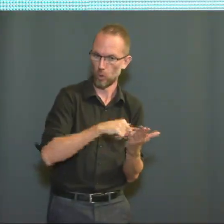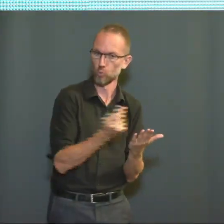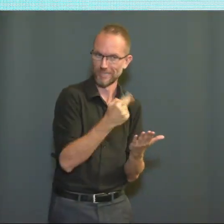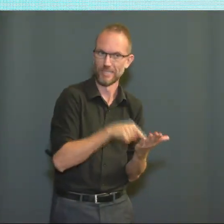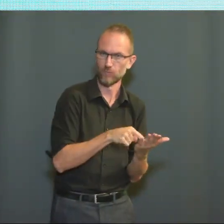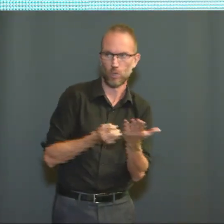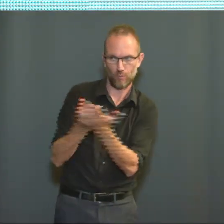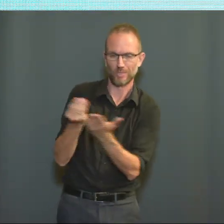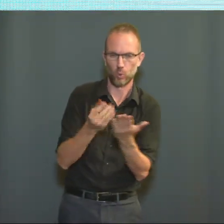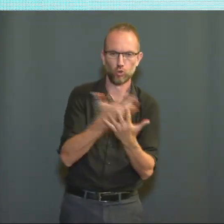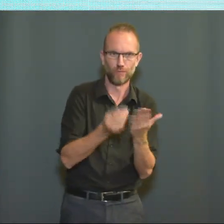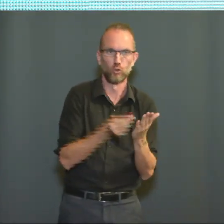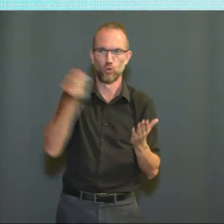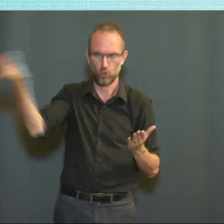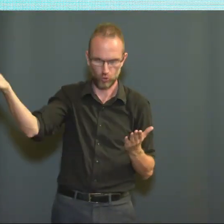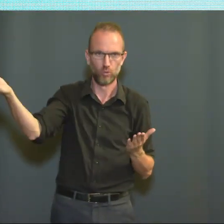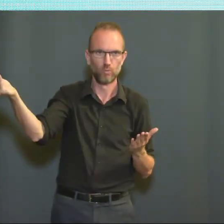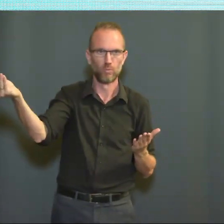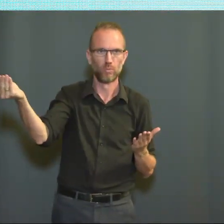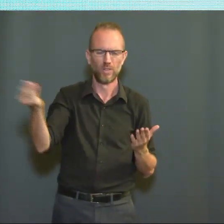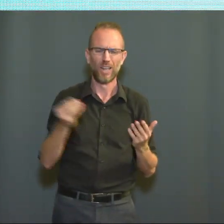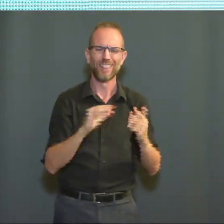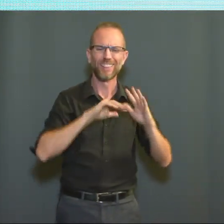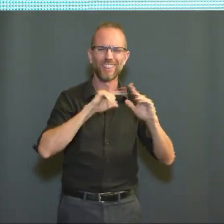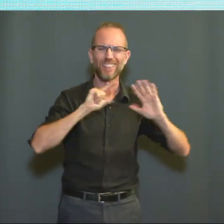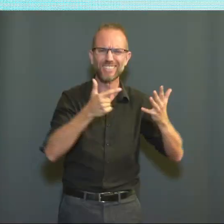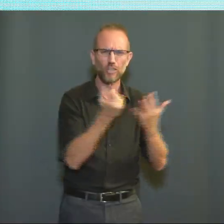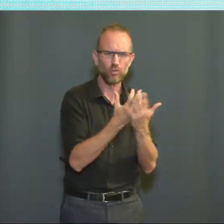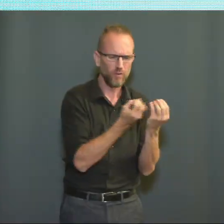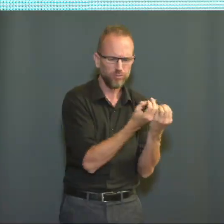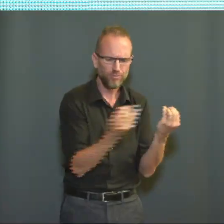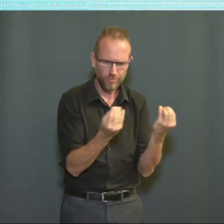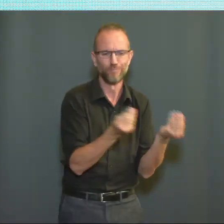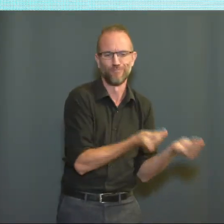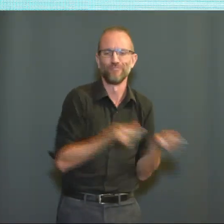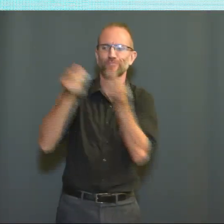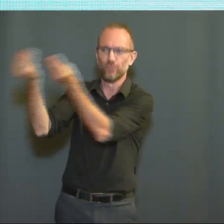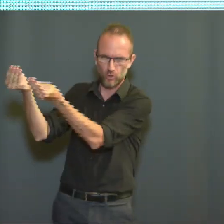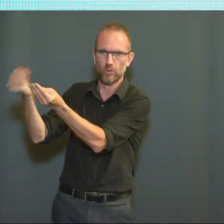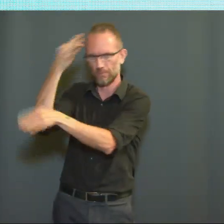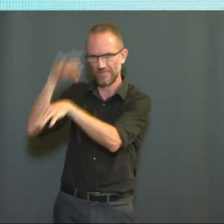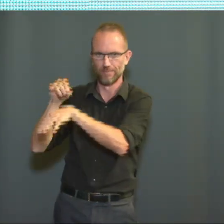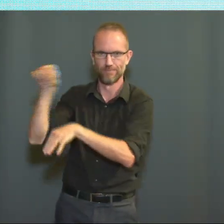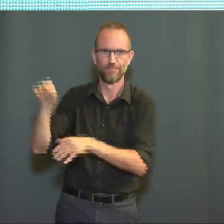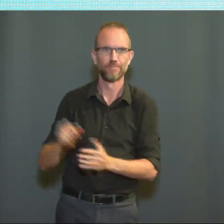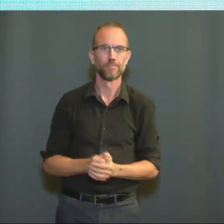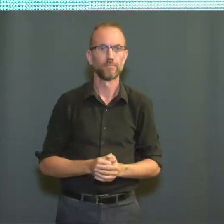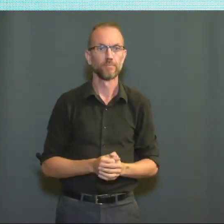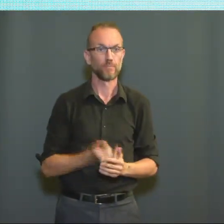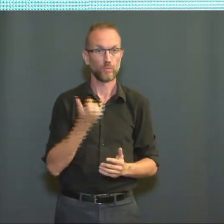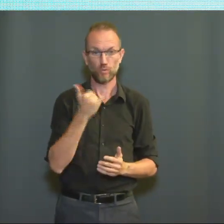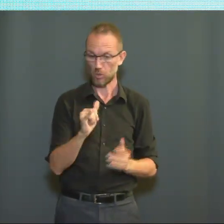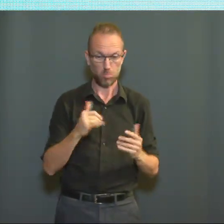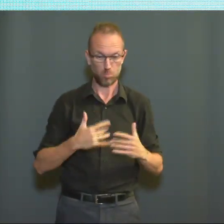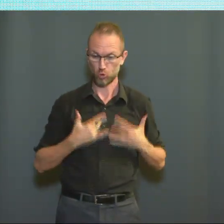à 17 chiffres de votre application. Mais si vous ne présentez aucun symptôme, l'application vous recommandera